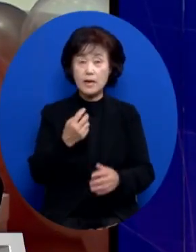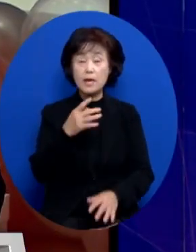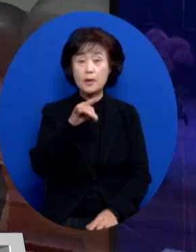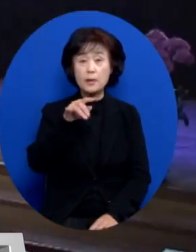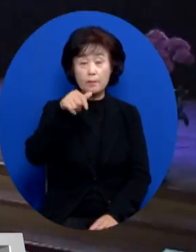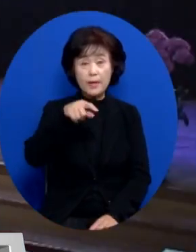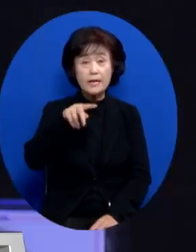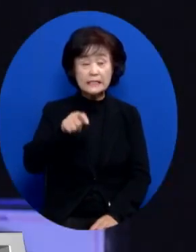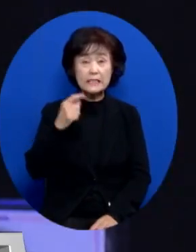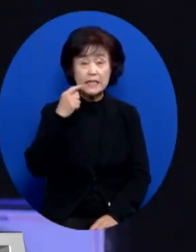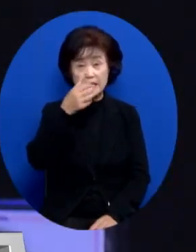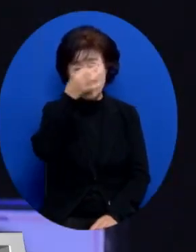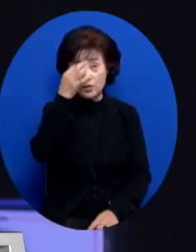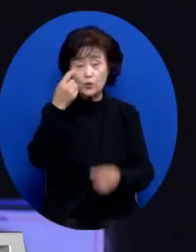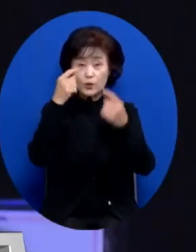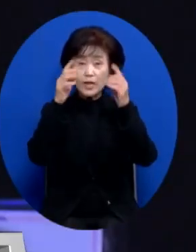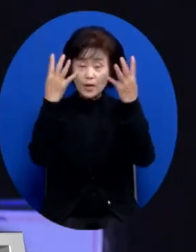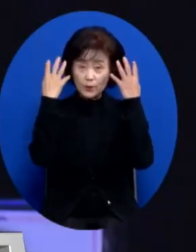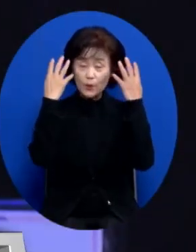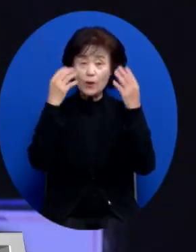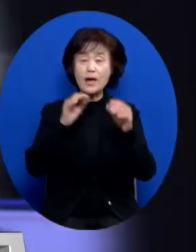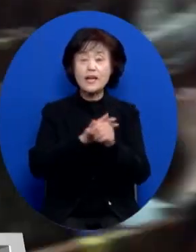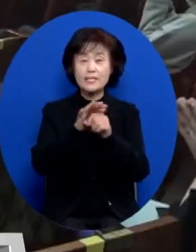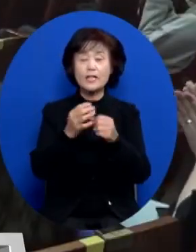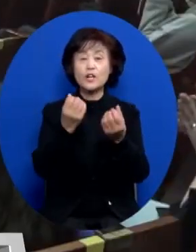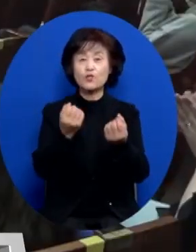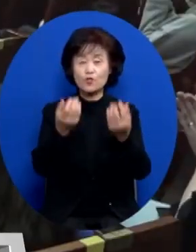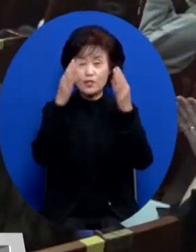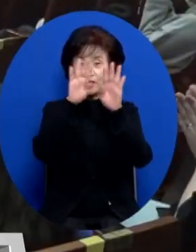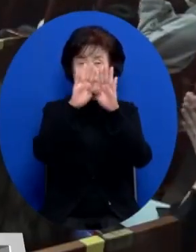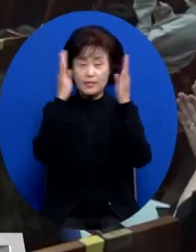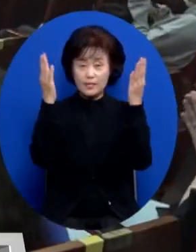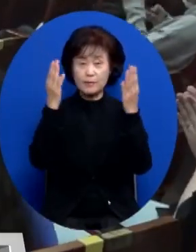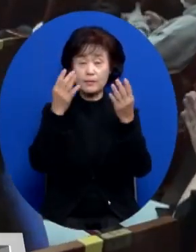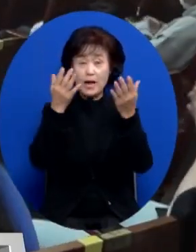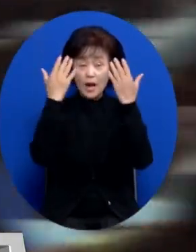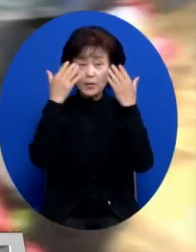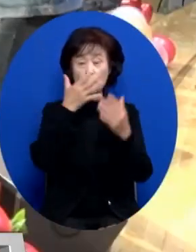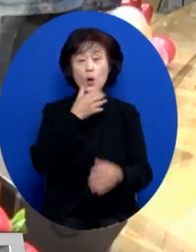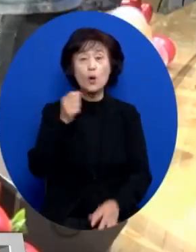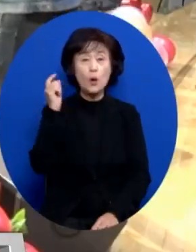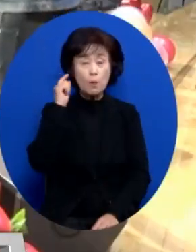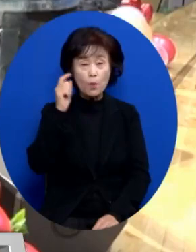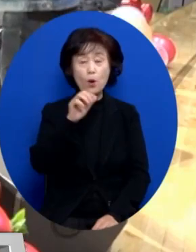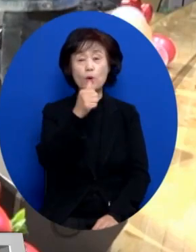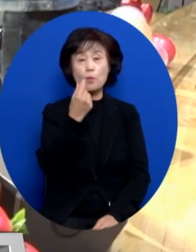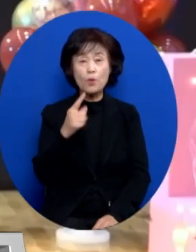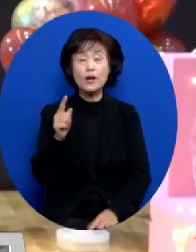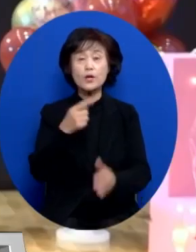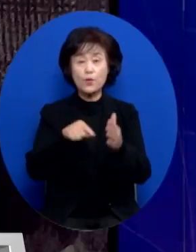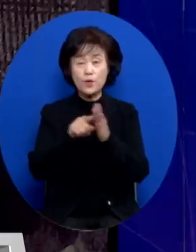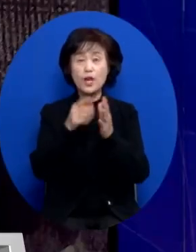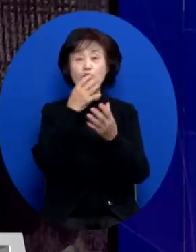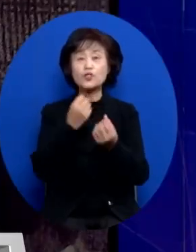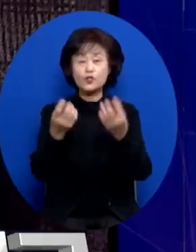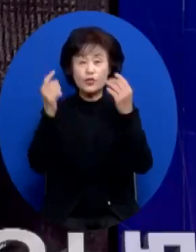백석예술대학교가 2023학년도 사랑축제를 개최했습니다. 캠퍼스 복음화를 위한 축제의 현장을 전해드립니다.